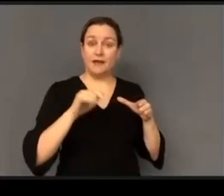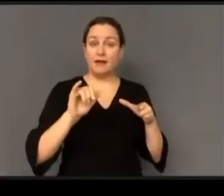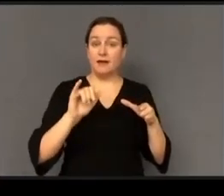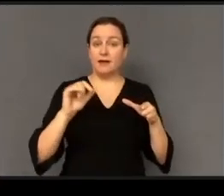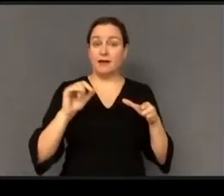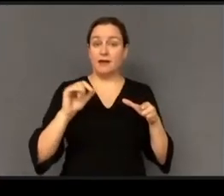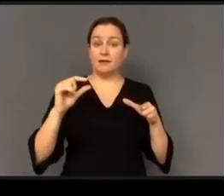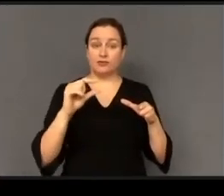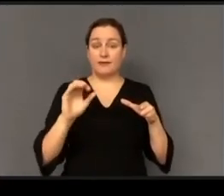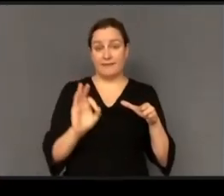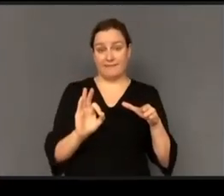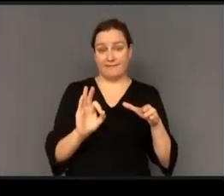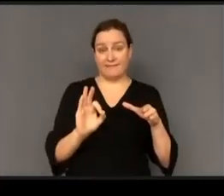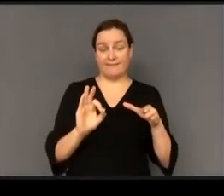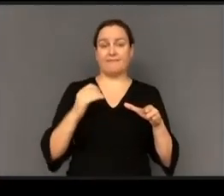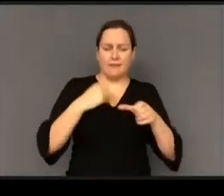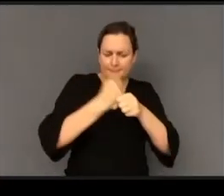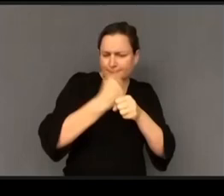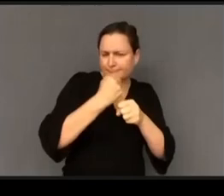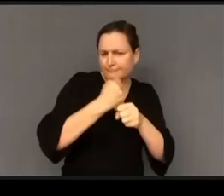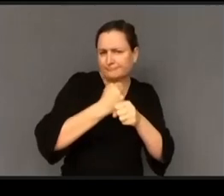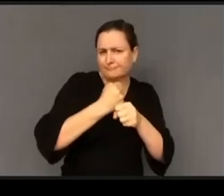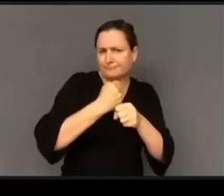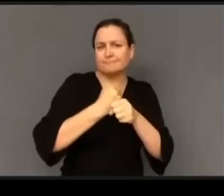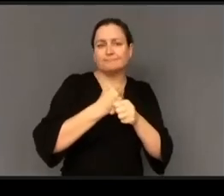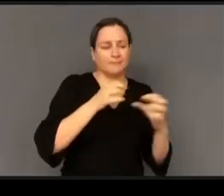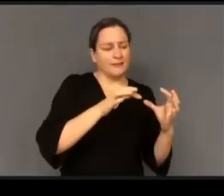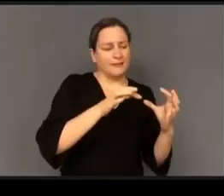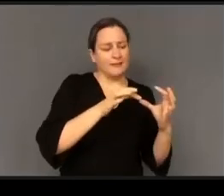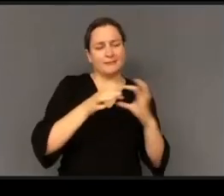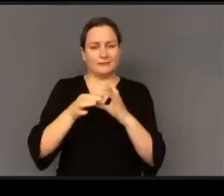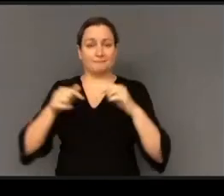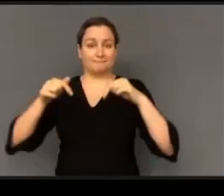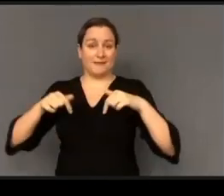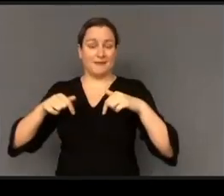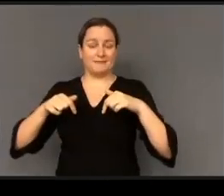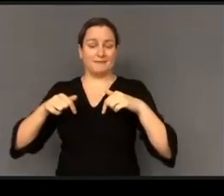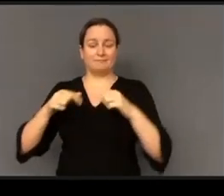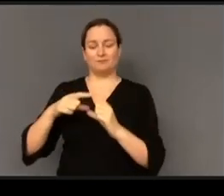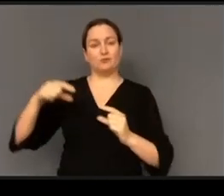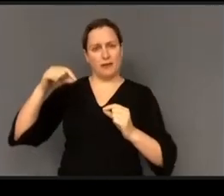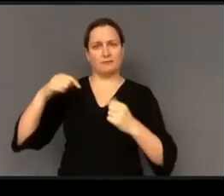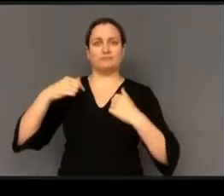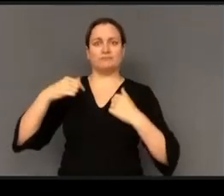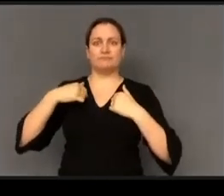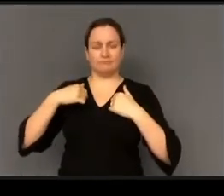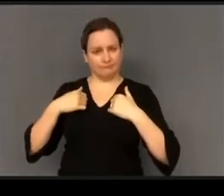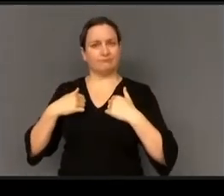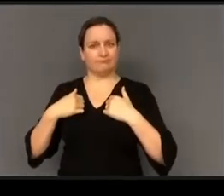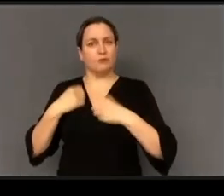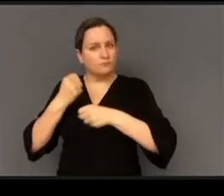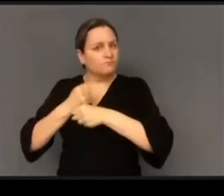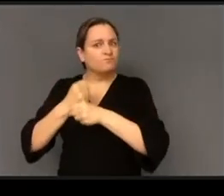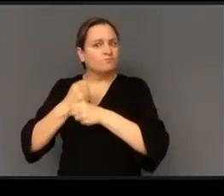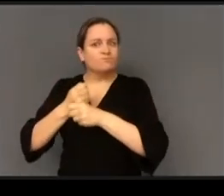الاساسيه المعمول بها في بلدي اننا سعداء للغايه